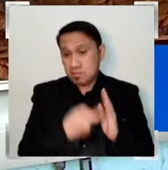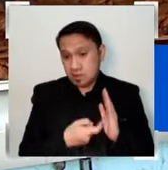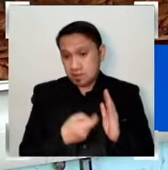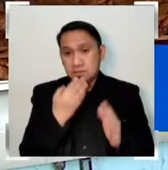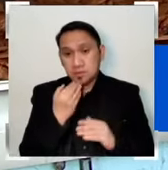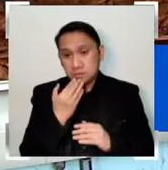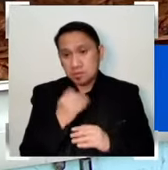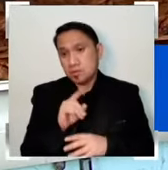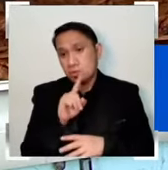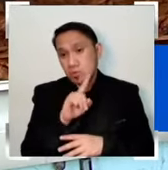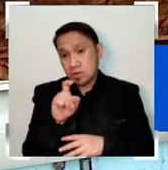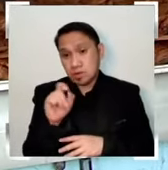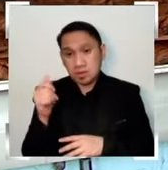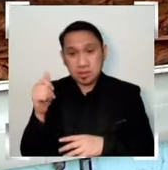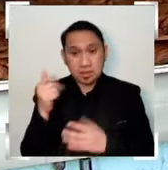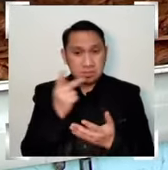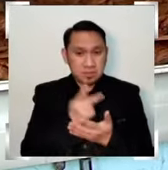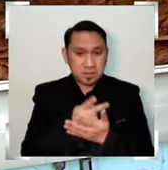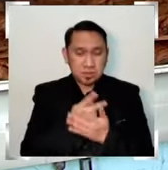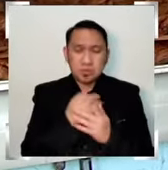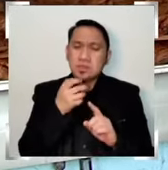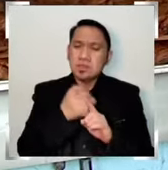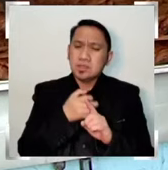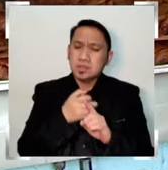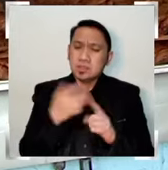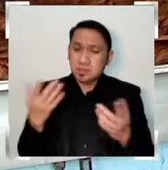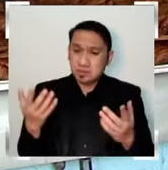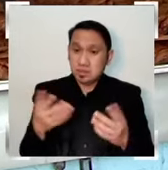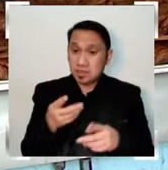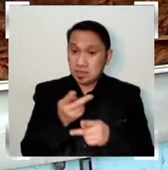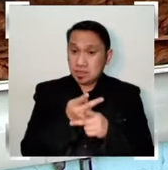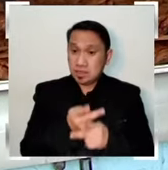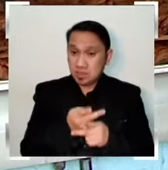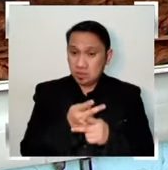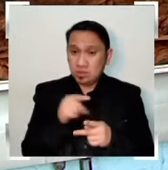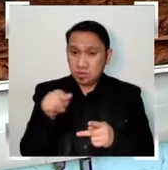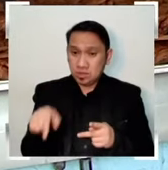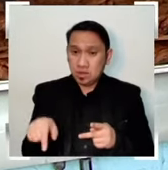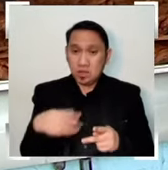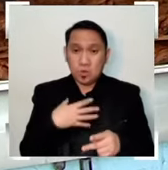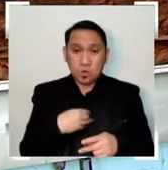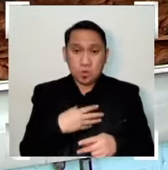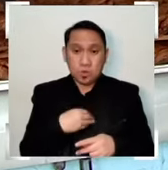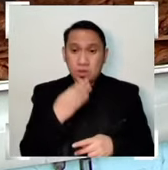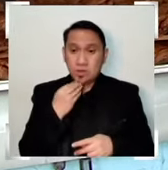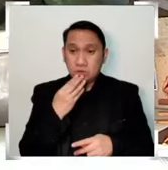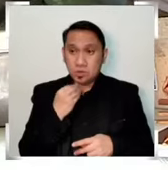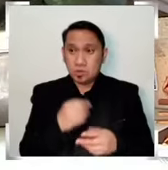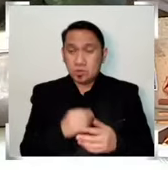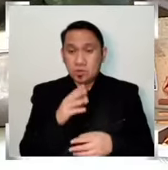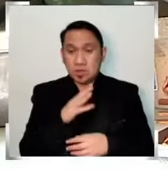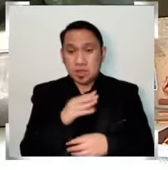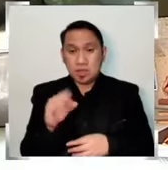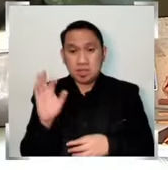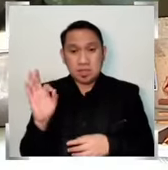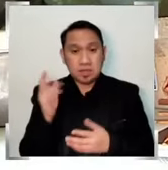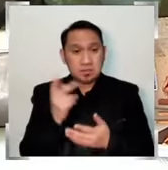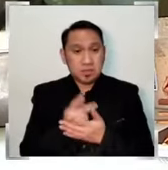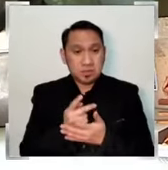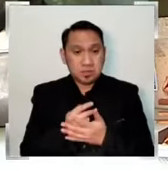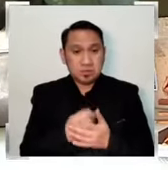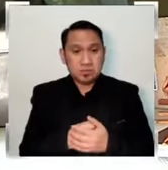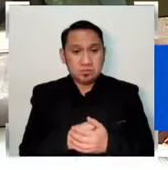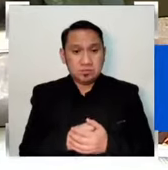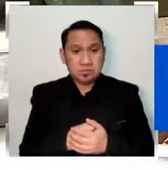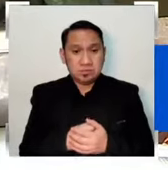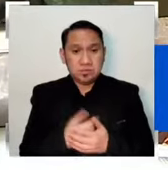110 pesos ang kada kilo ng puting asukal. Hanggang 95 pesos naman ang kilo ng brown at washed sugar. Bumaba siya pero bumalik